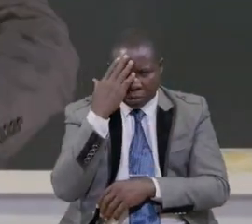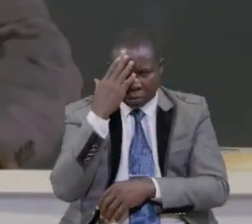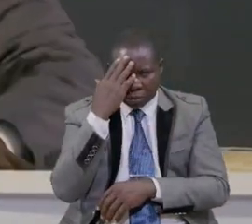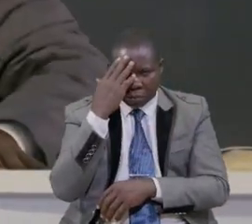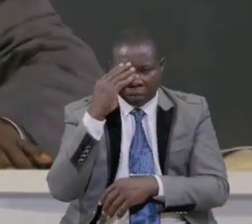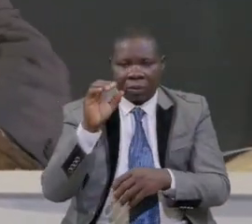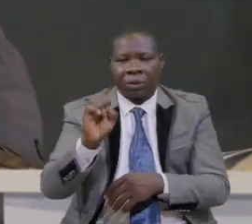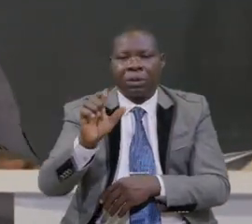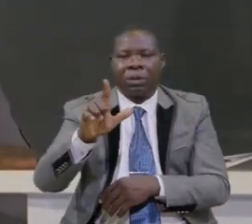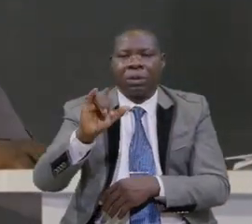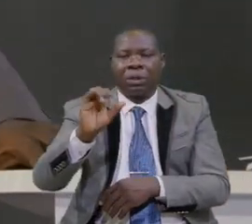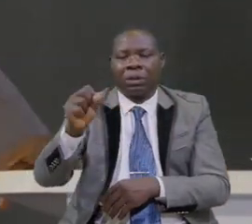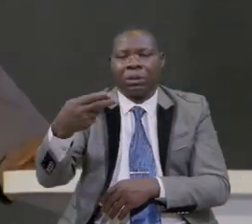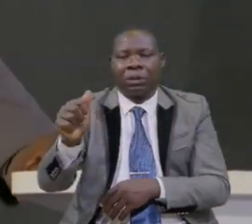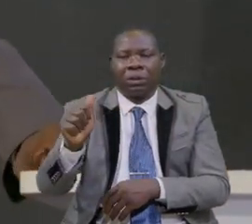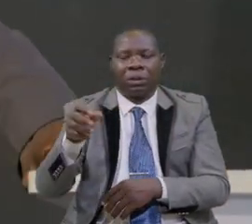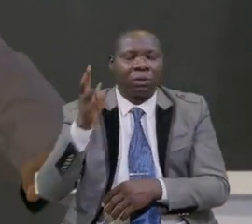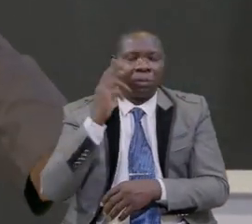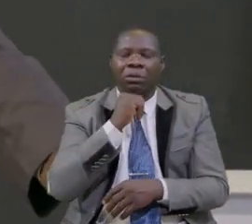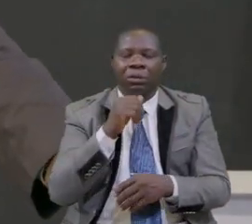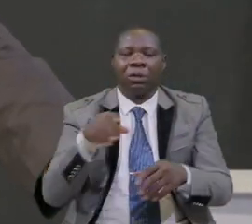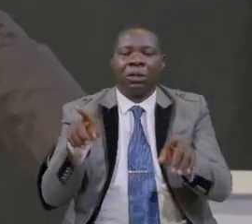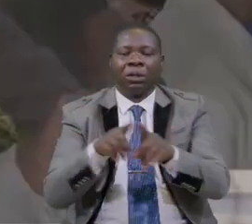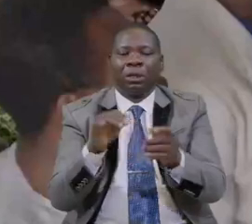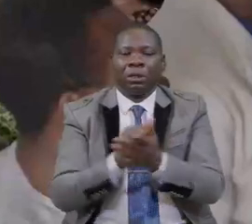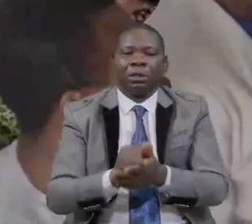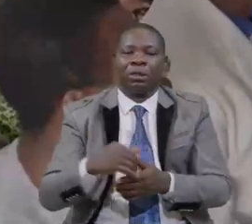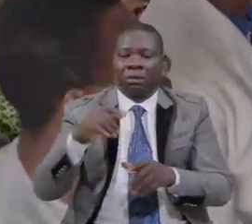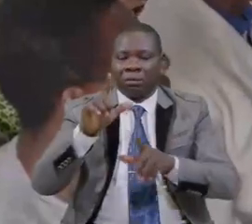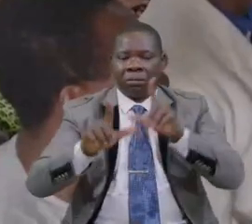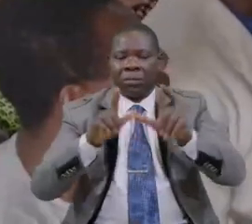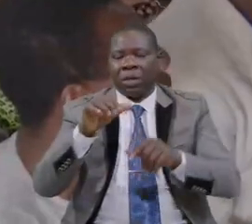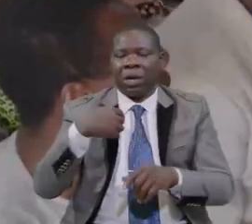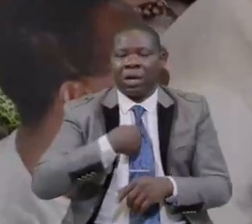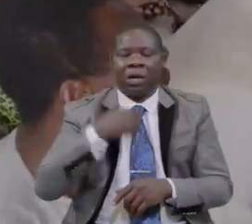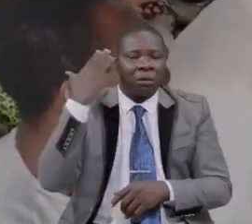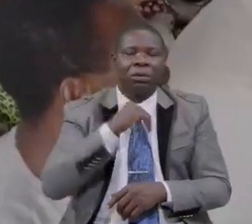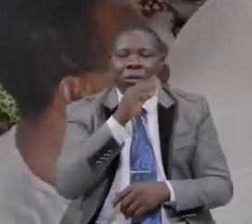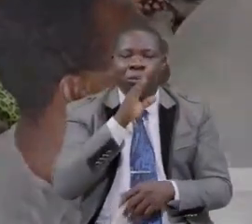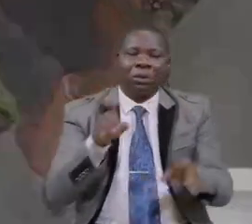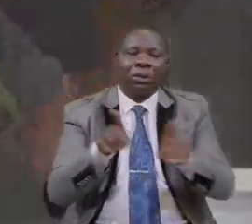Élisée n'était pas comme ça. Je ne serai pas comme ça.